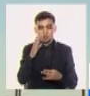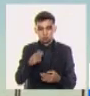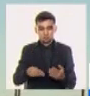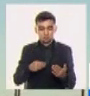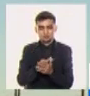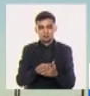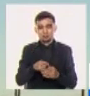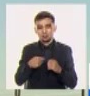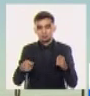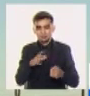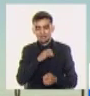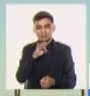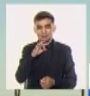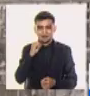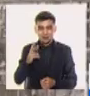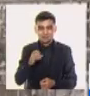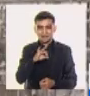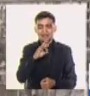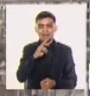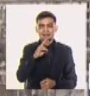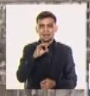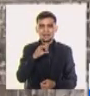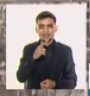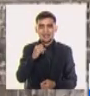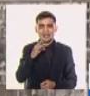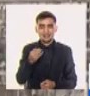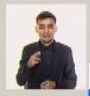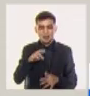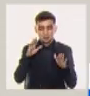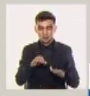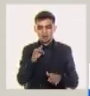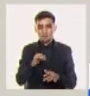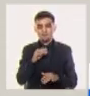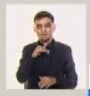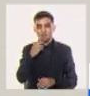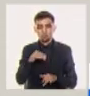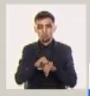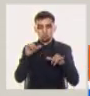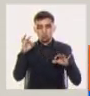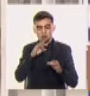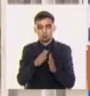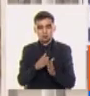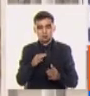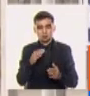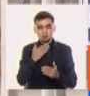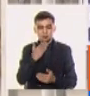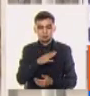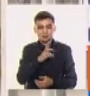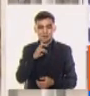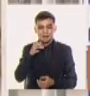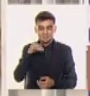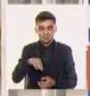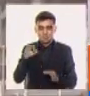компенсировать отставание, как и Ирак, Ангола и Нигерия. Увеличить производство решено на фоне ожидания по росту спроса на нефть в связи с